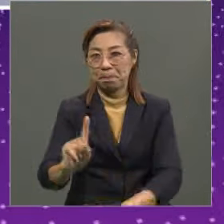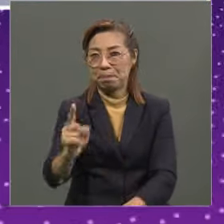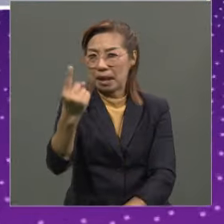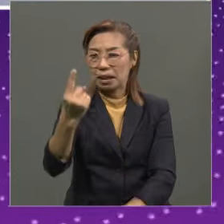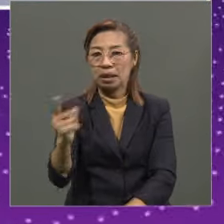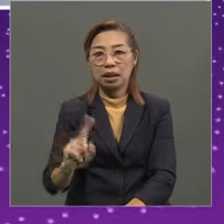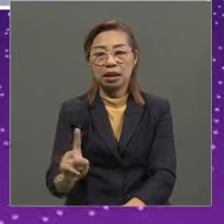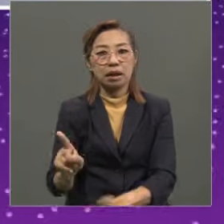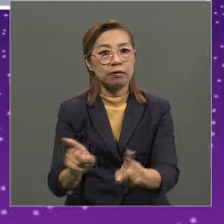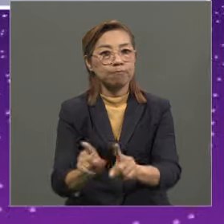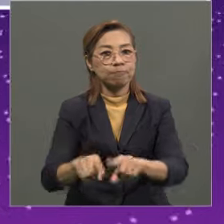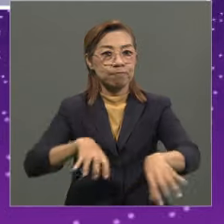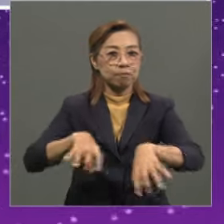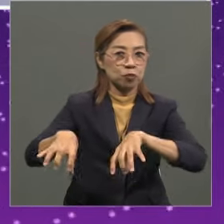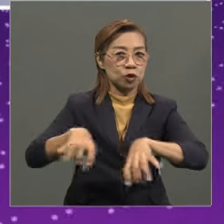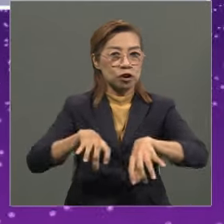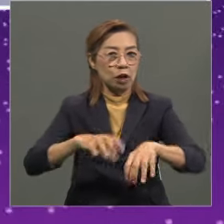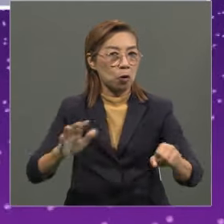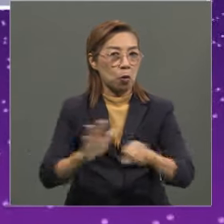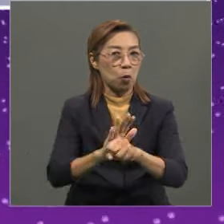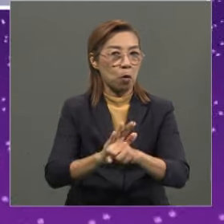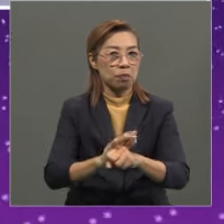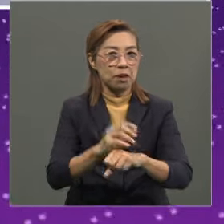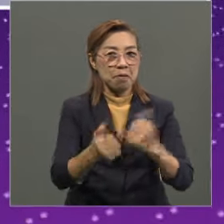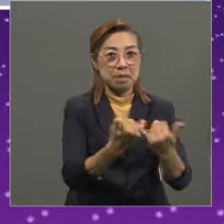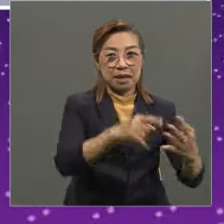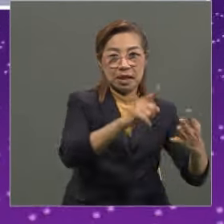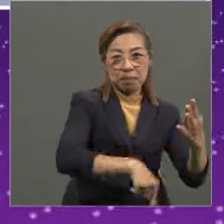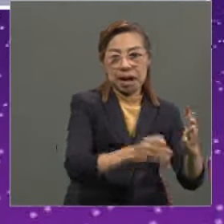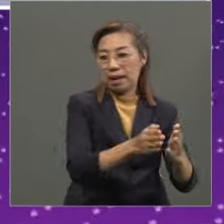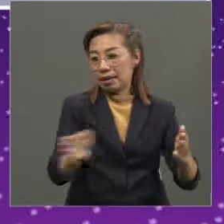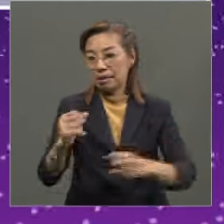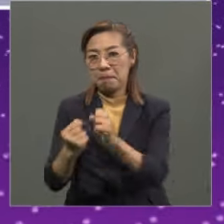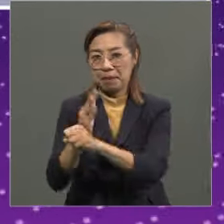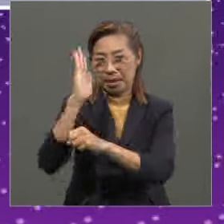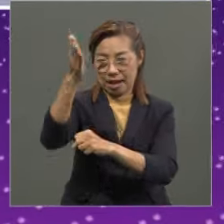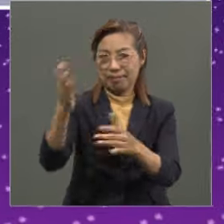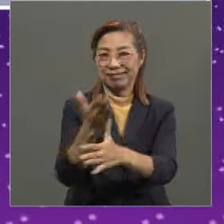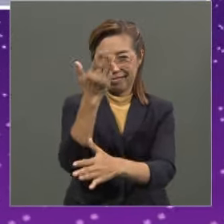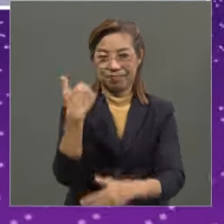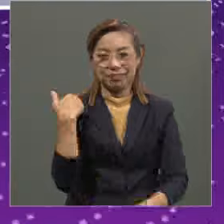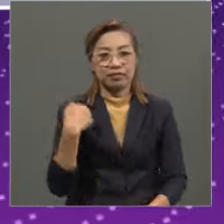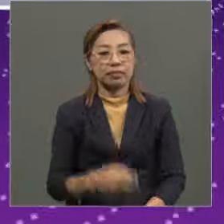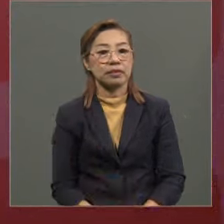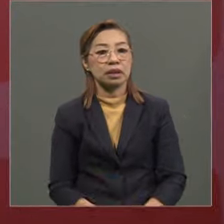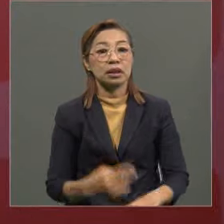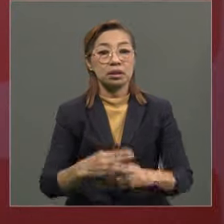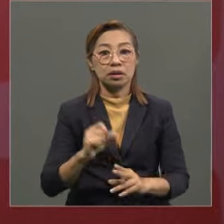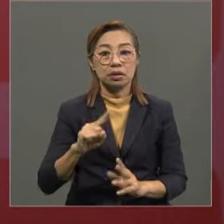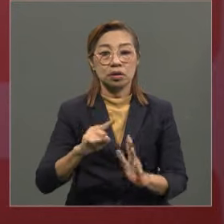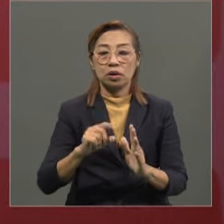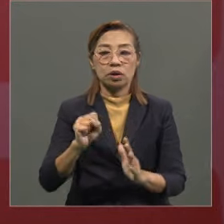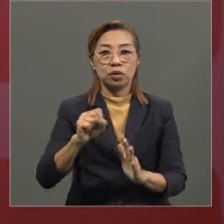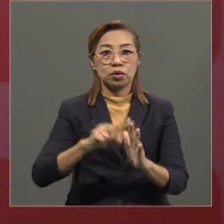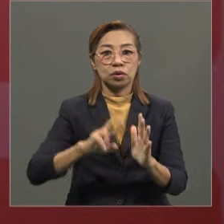นะเขาบอกว่าจะจัดให้มันครอบคลุมตั้งแต่ปลายปีนี้ไปจนถึงต้นปีหน้าเลยทีเดียวนะแพทยสุรพงษ์เิบวงลีรอง